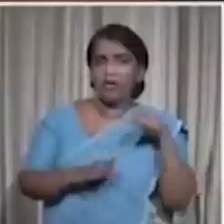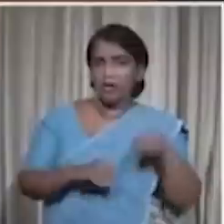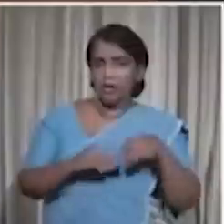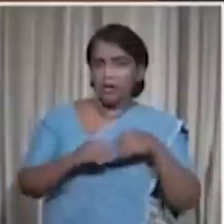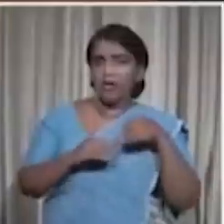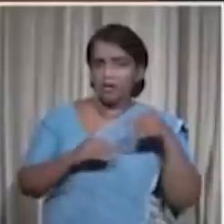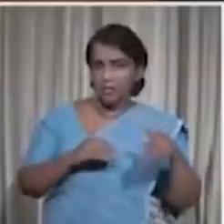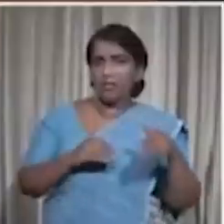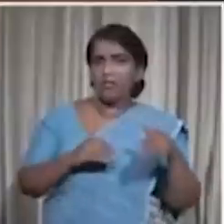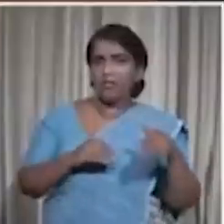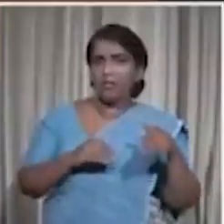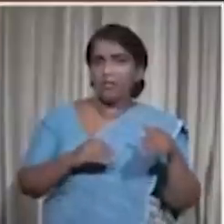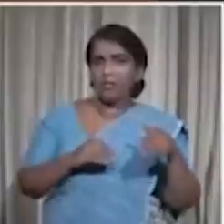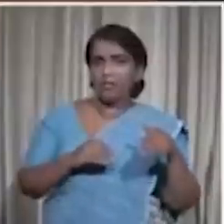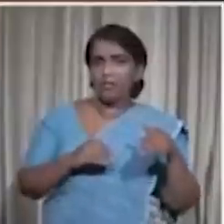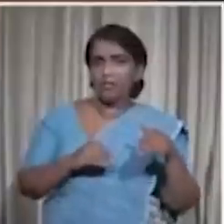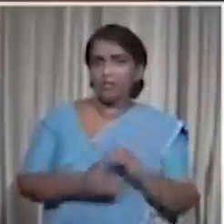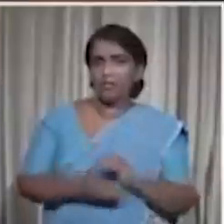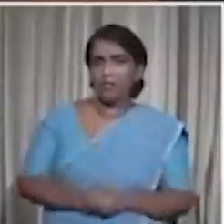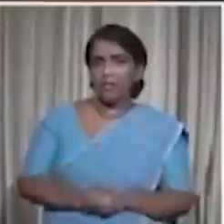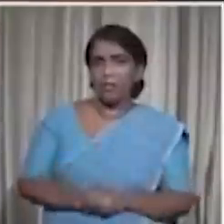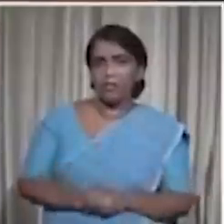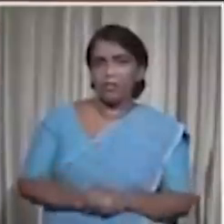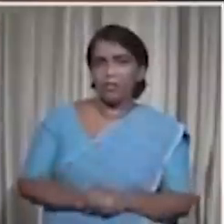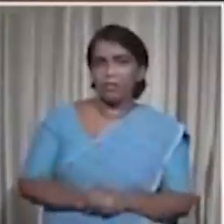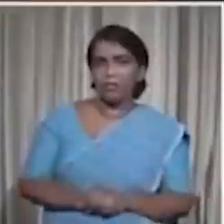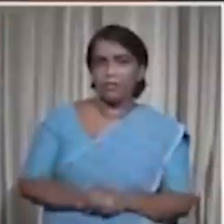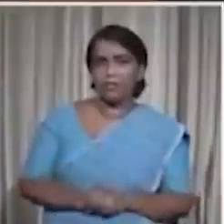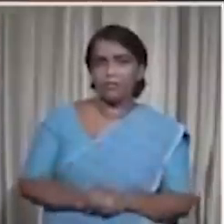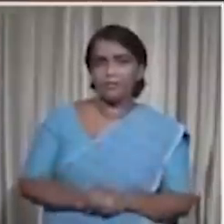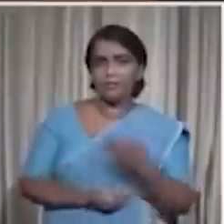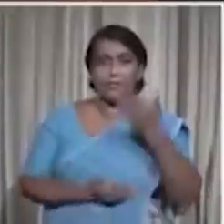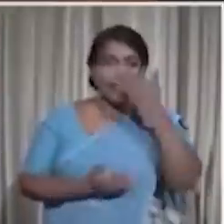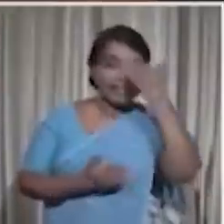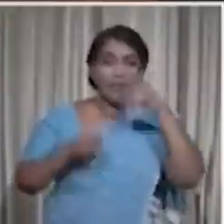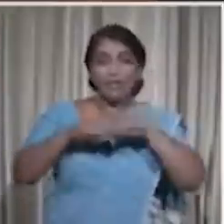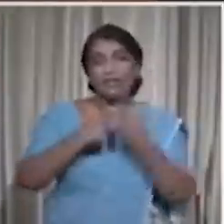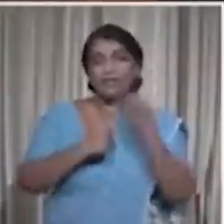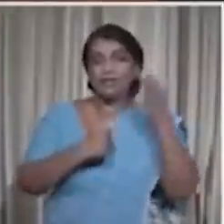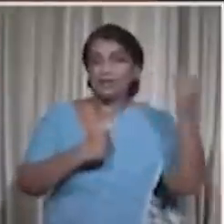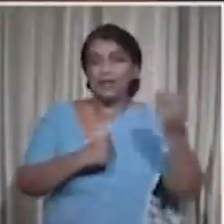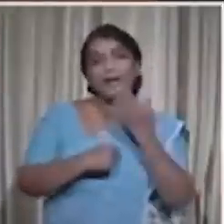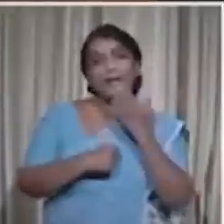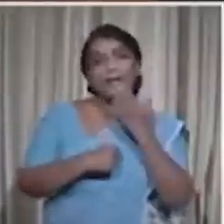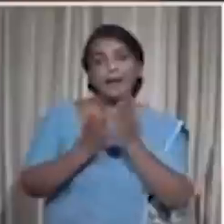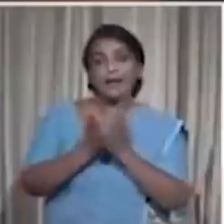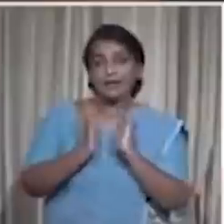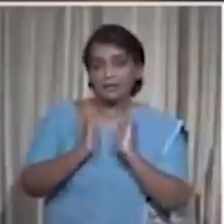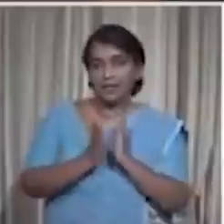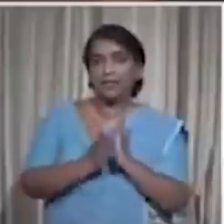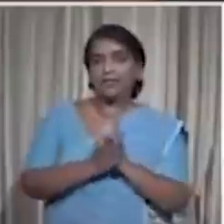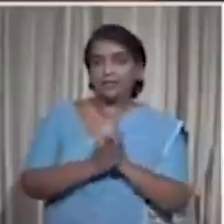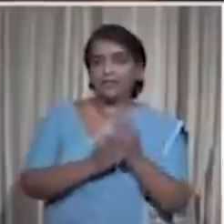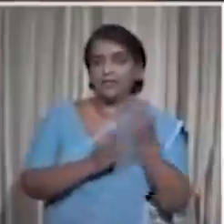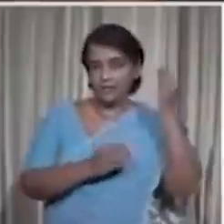இருக்கின்ற டயஸ்போராக்களிடம் கொடுங்கள். நீங்கள் டயஸ்போராக்களிடம் இந்த பணத்தை கொடுங்கள். அமெரிக்காவிட இந்தியாவிட நீங்கள் டயஸ்போராவிடம் இந்த பணத்தை கொடுங்கள்.